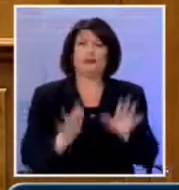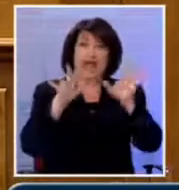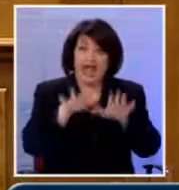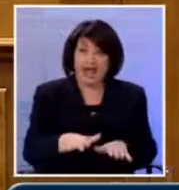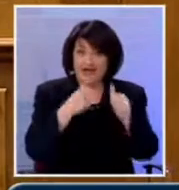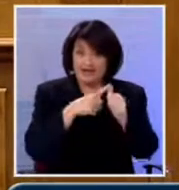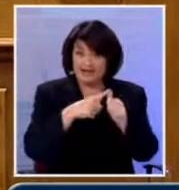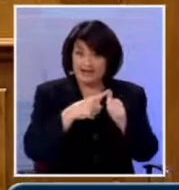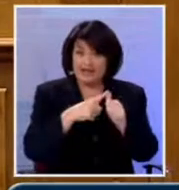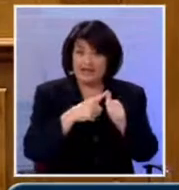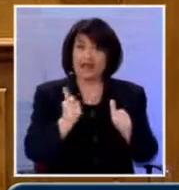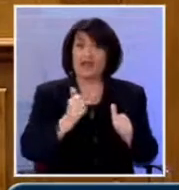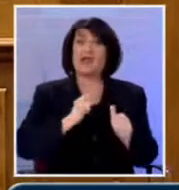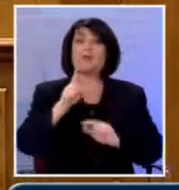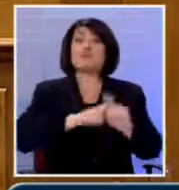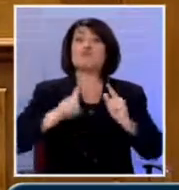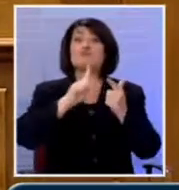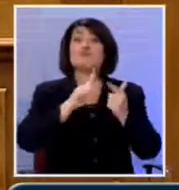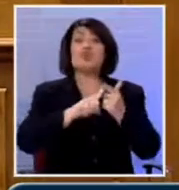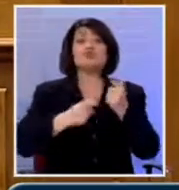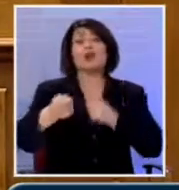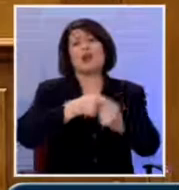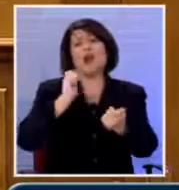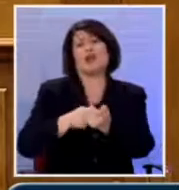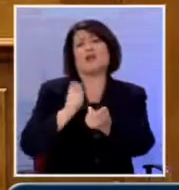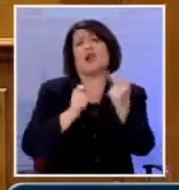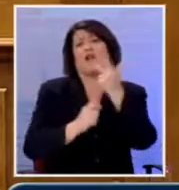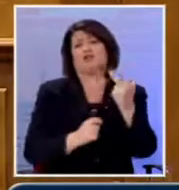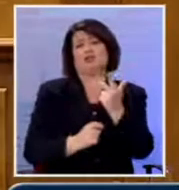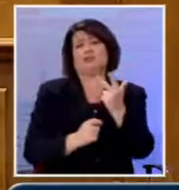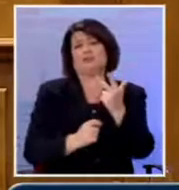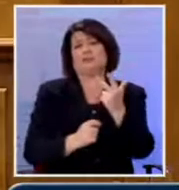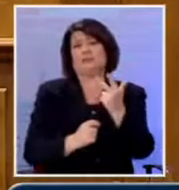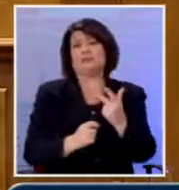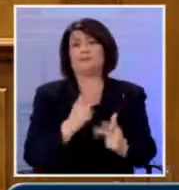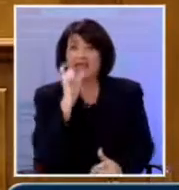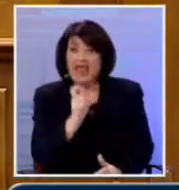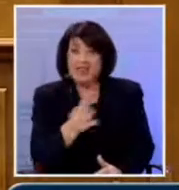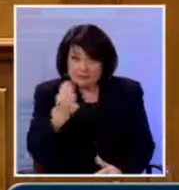ανεργία, ιδιοκτησία, κατανάλωση. Ακούσατε λέξη?